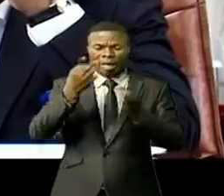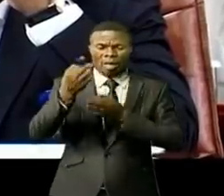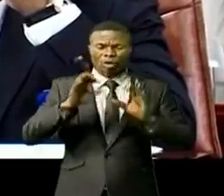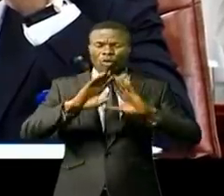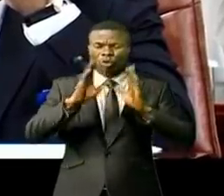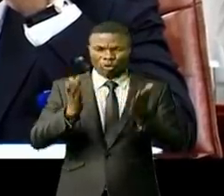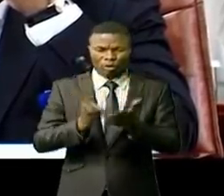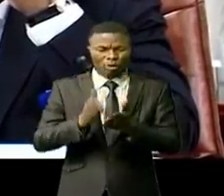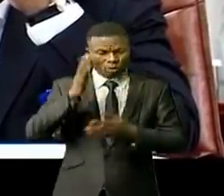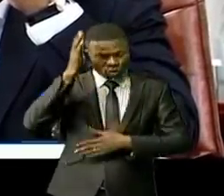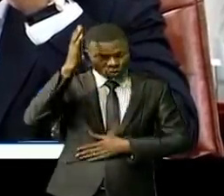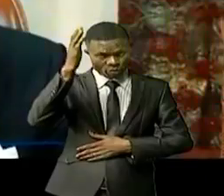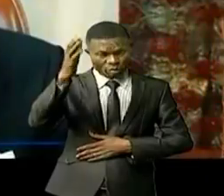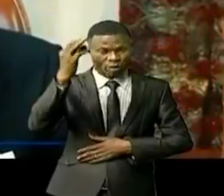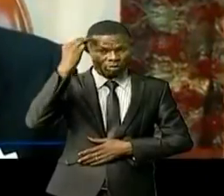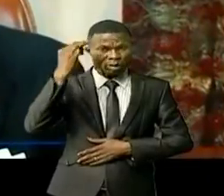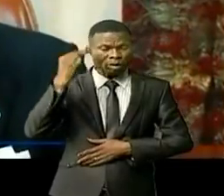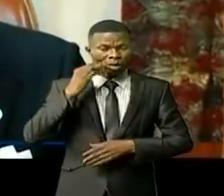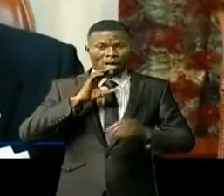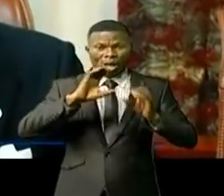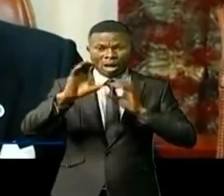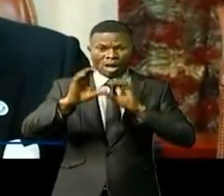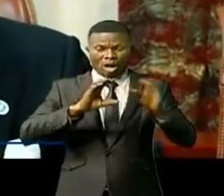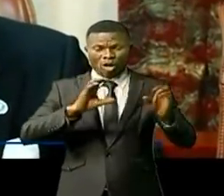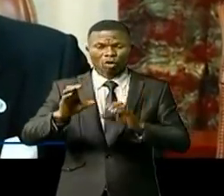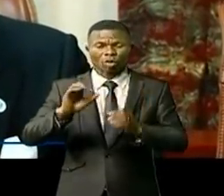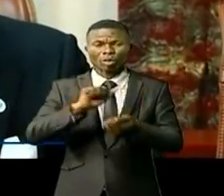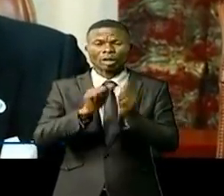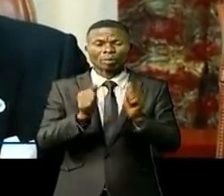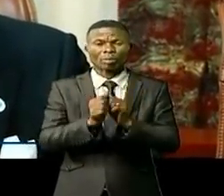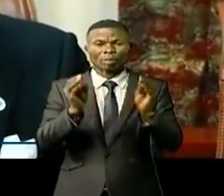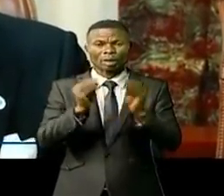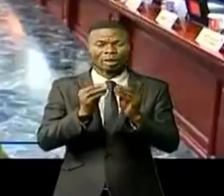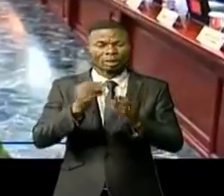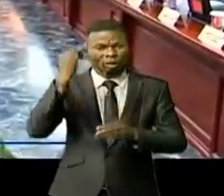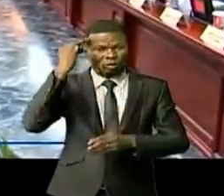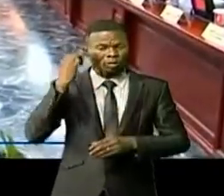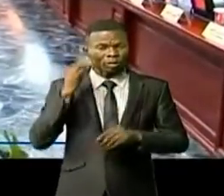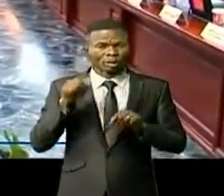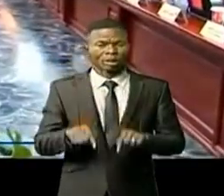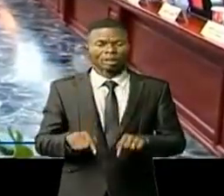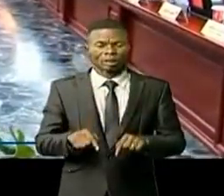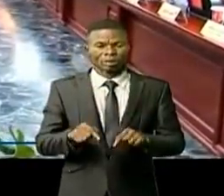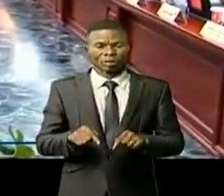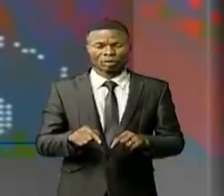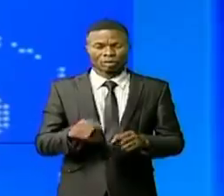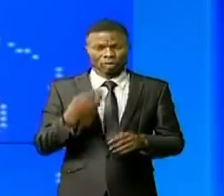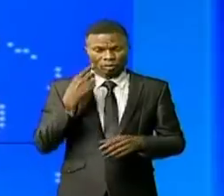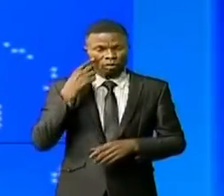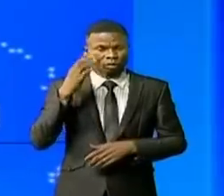fait par le ministre de la Communication et Médias, porte-parole du gouvernement, Patrick Muyaya.